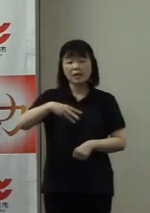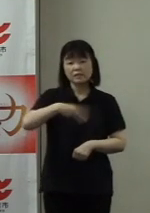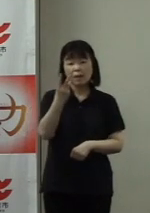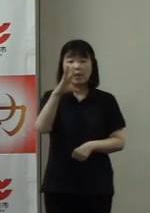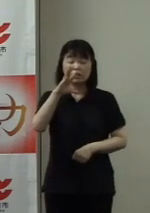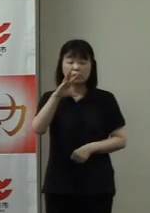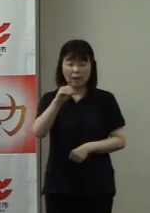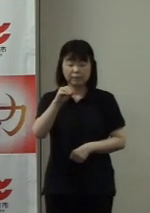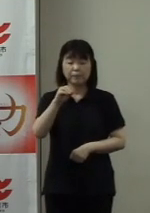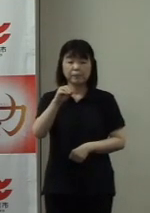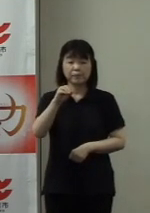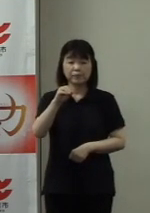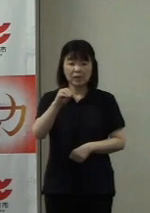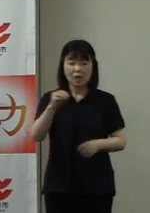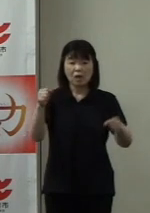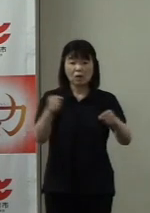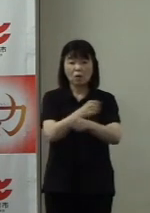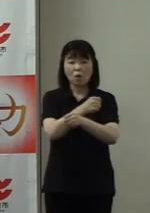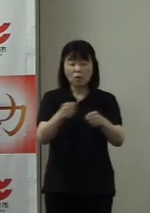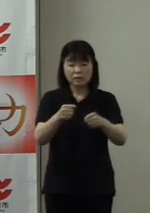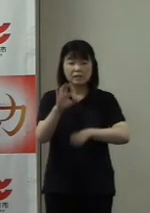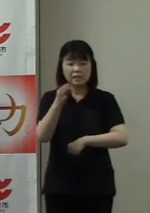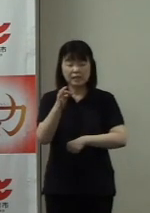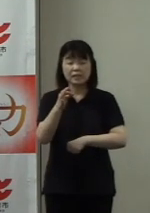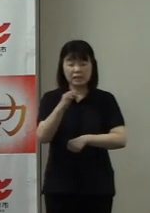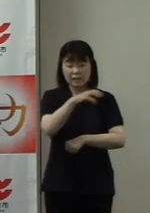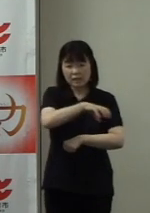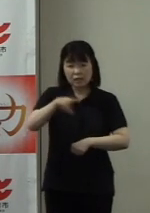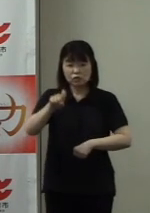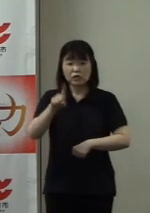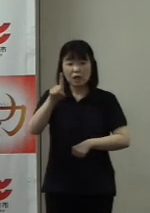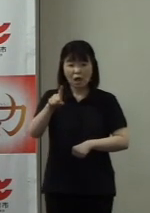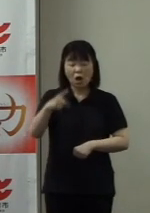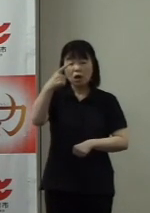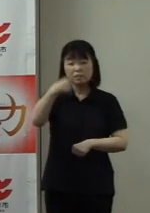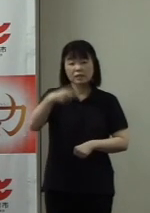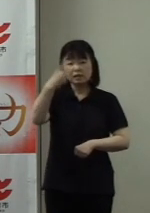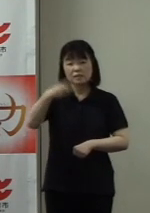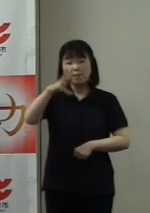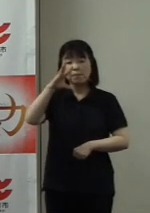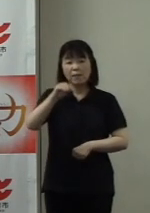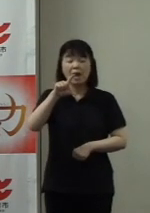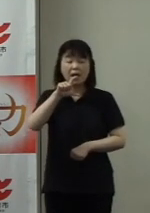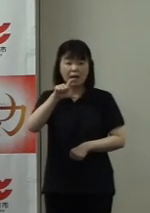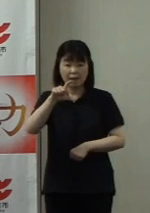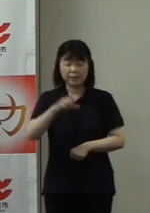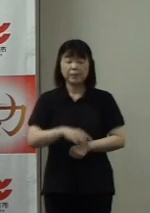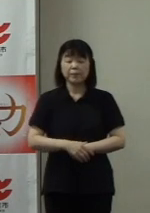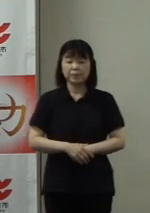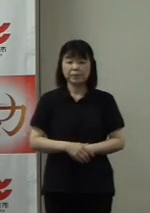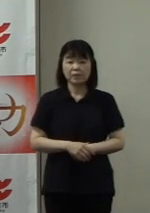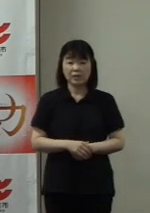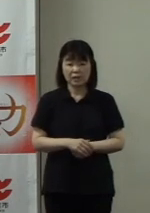300万円、工事請負費11箇所で2000万円で、合計2300万円であります。漁港の